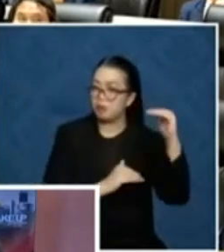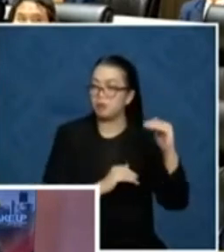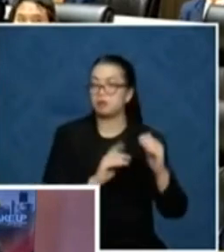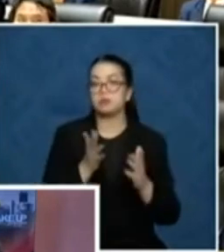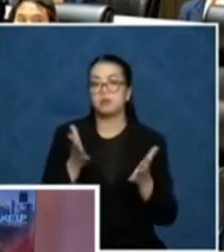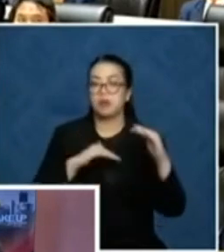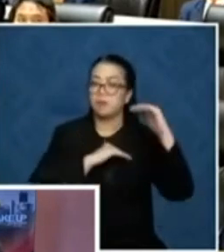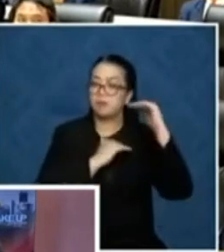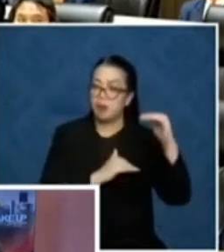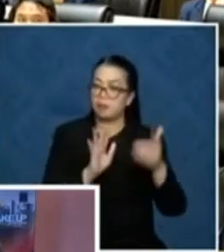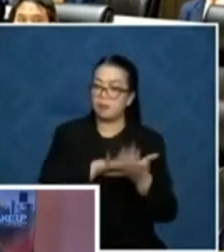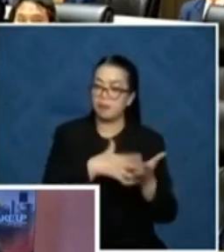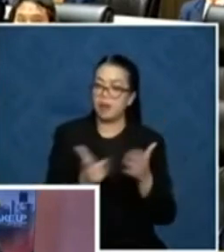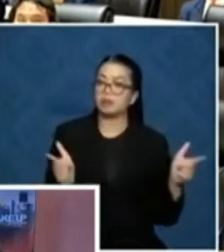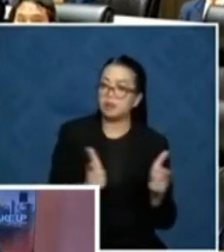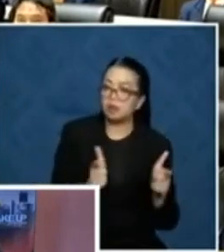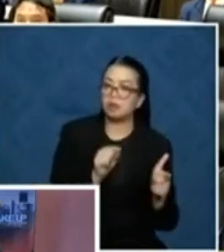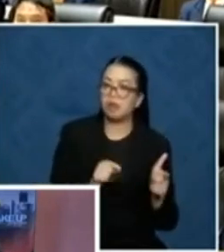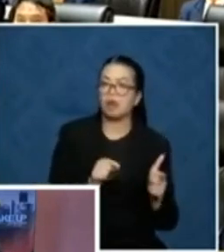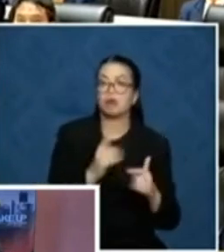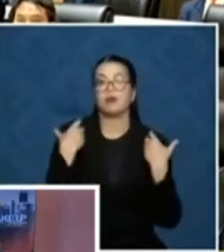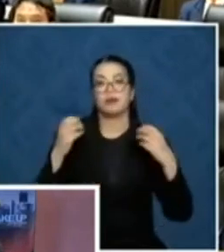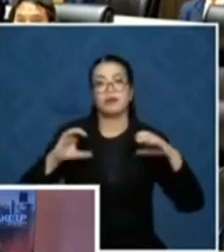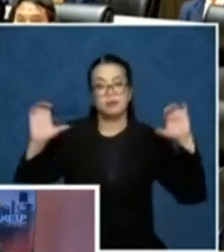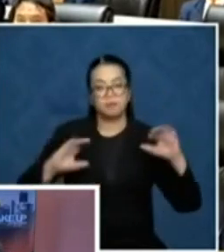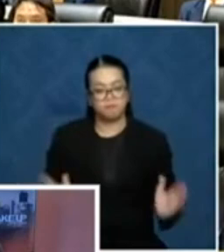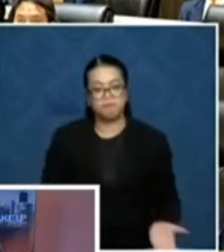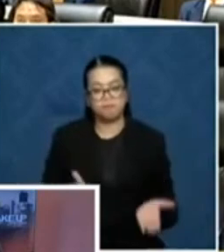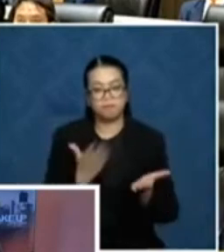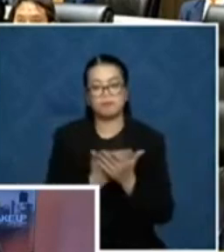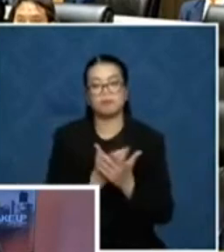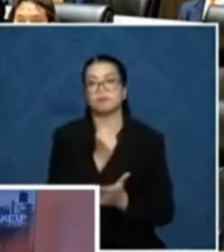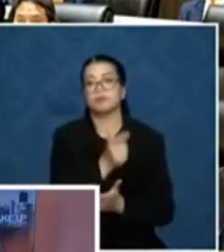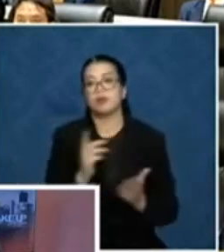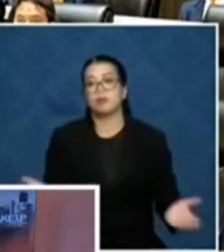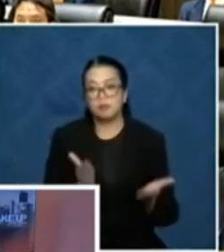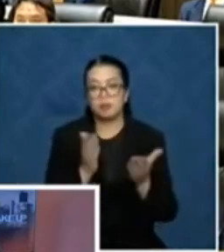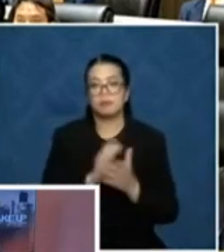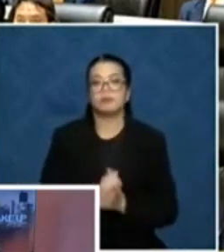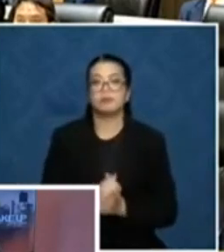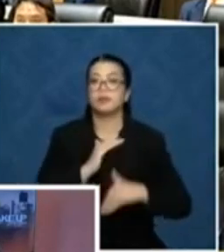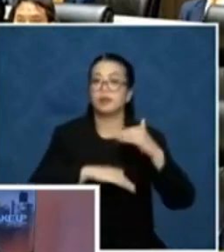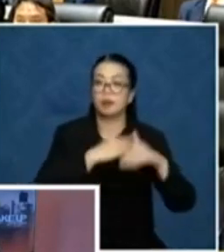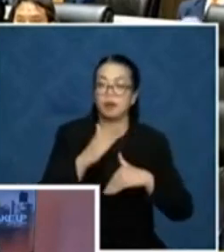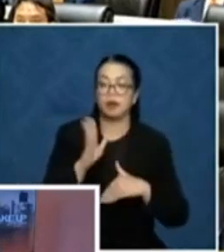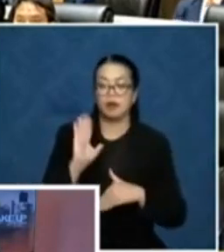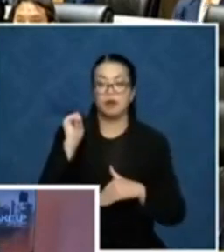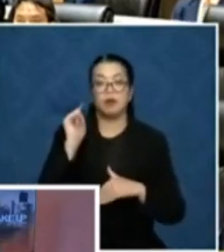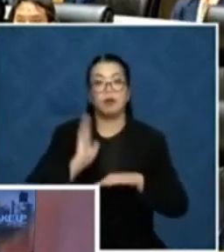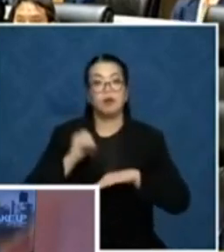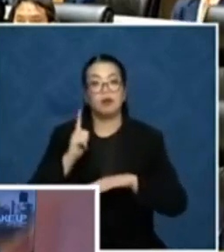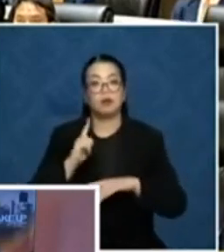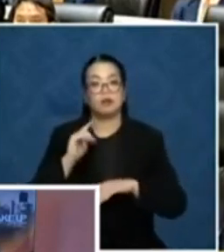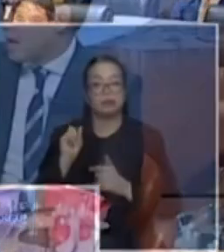ๆใจเย็นๆนี ่คือนี่เป็นเบสไม่นี่เป็นเบสิกแล้วพยายามจะเตือนกันว่าเราต้องสนทนากับตัวเองเยอะๆว ่ าหนึ่งคุณหลักการคนเท่ากันใช่ไหมแล้วคุณ